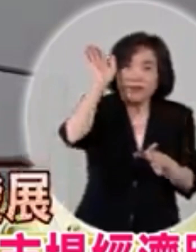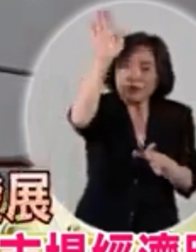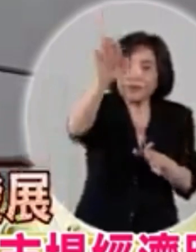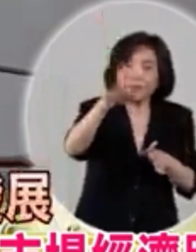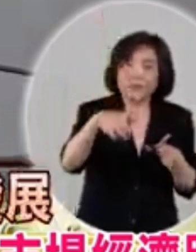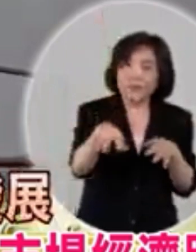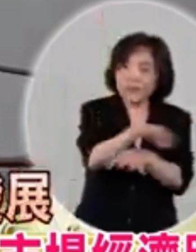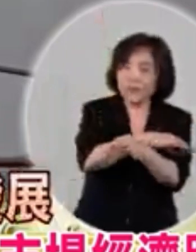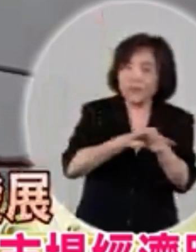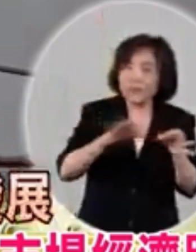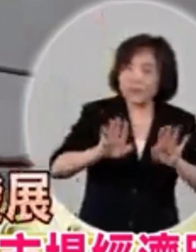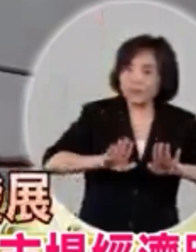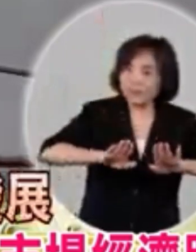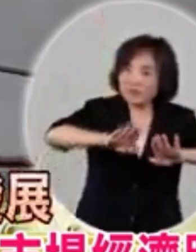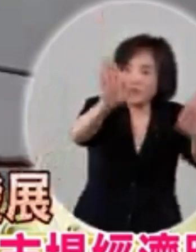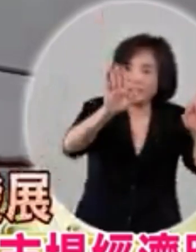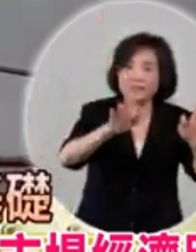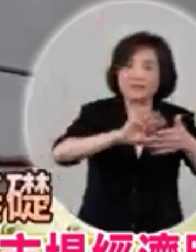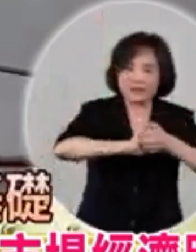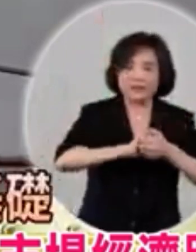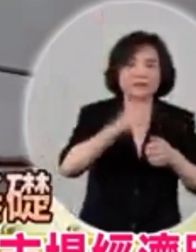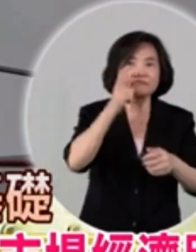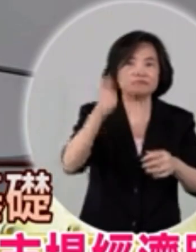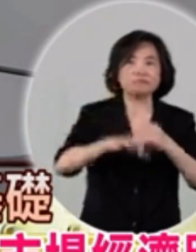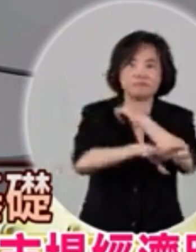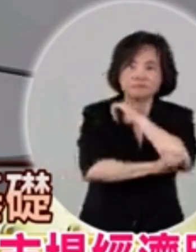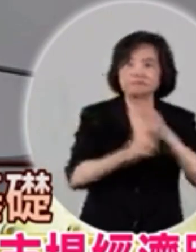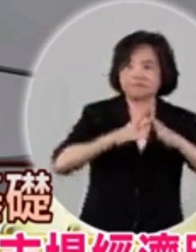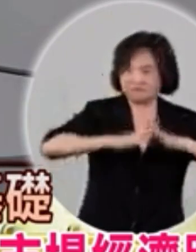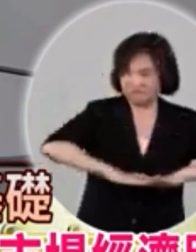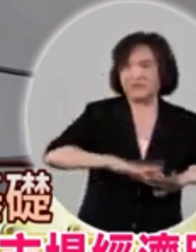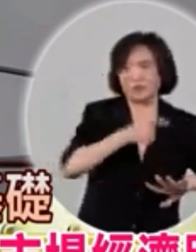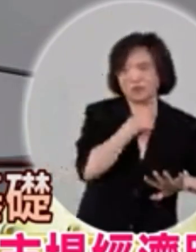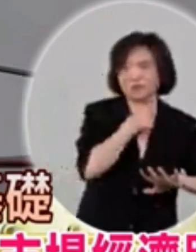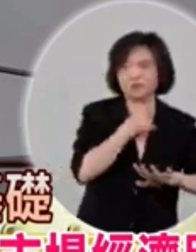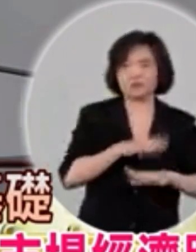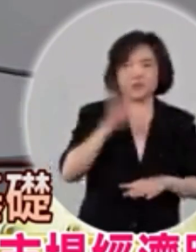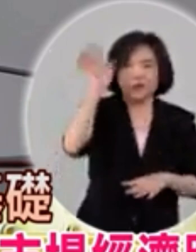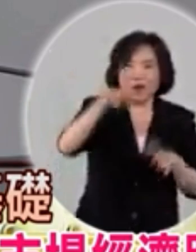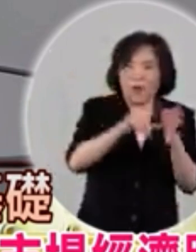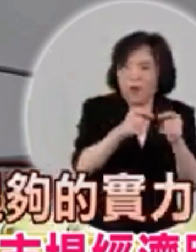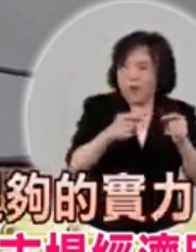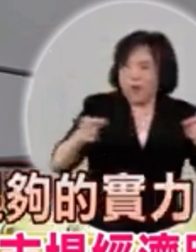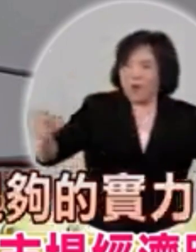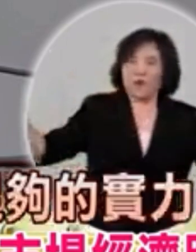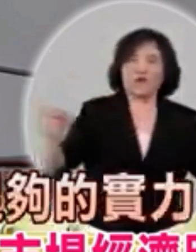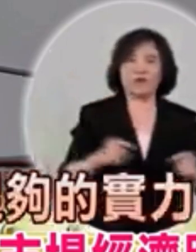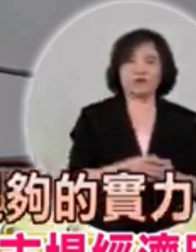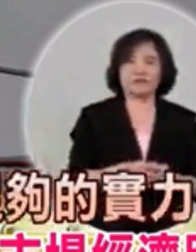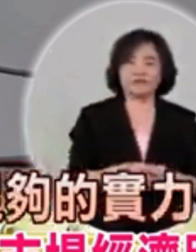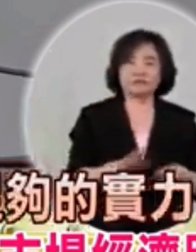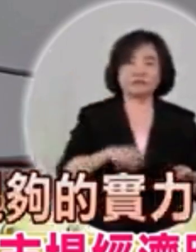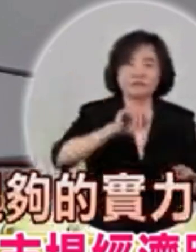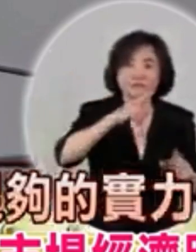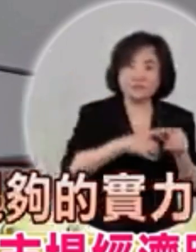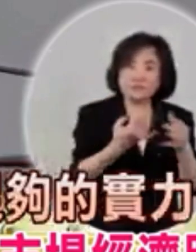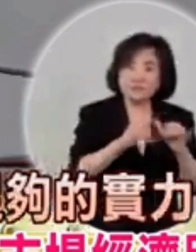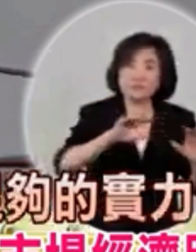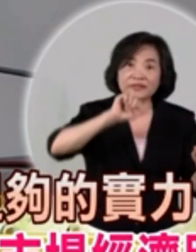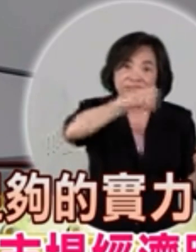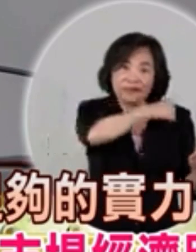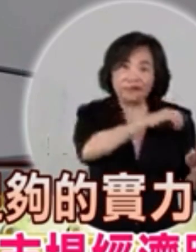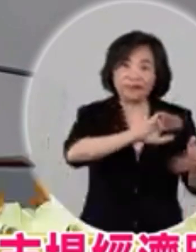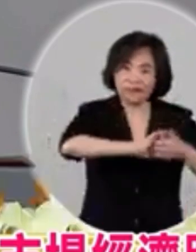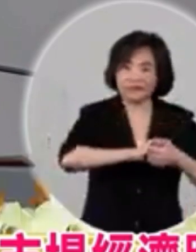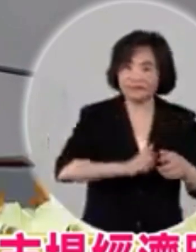展打下一个长治久安的基础，要让中华民国台湾有足够的实力，